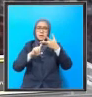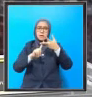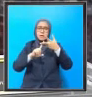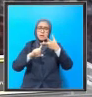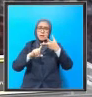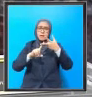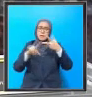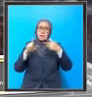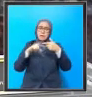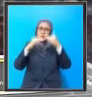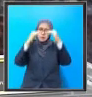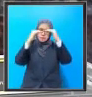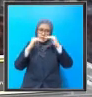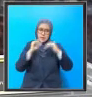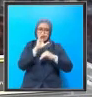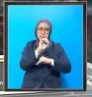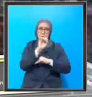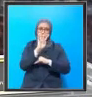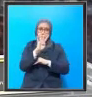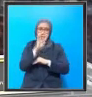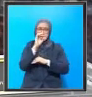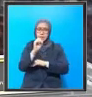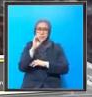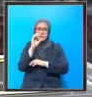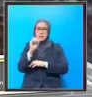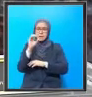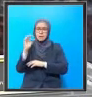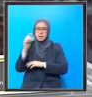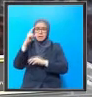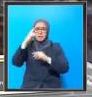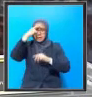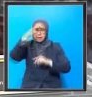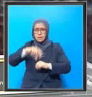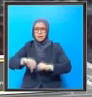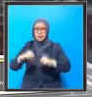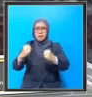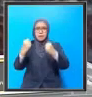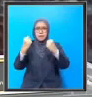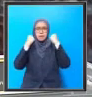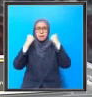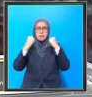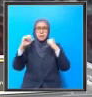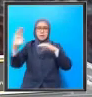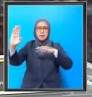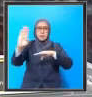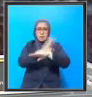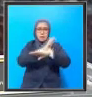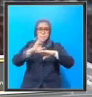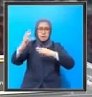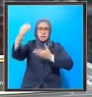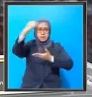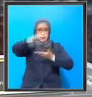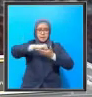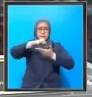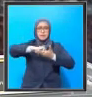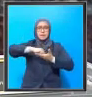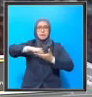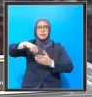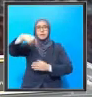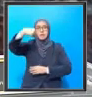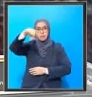04000 pekat pengukuhan pelaburan berkualiti